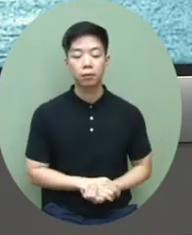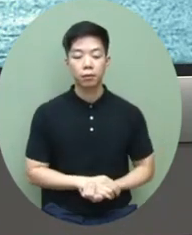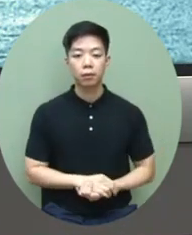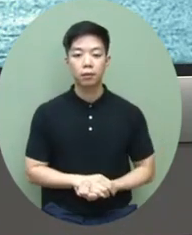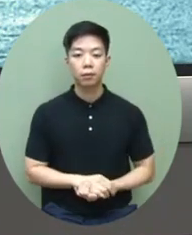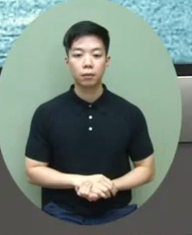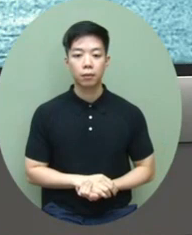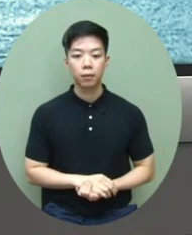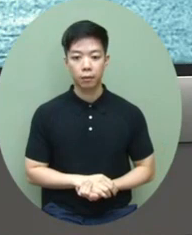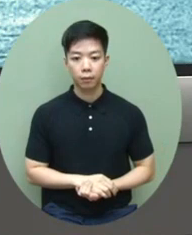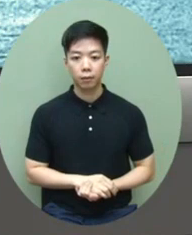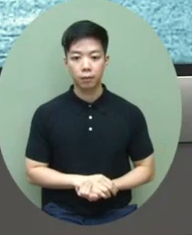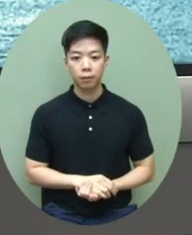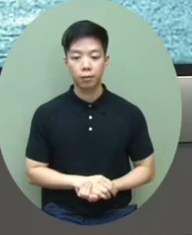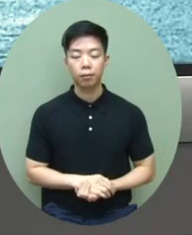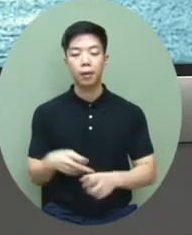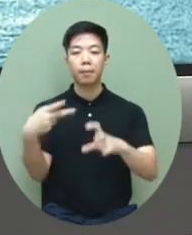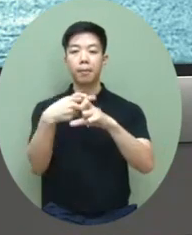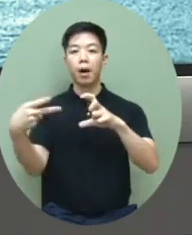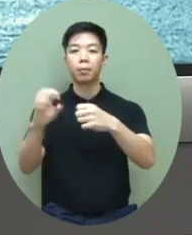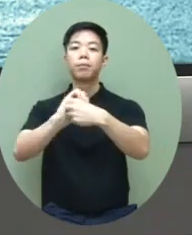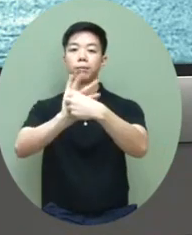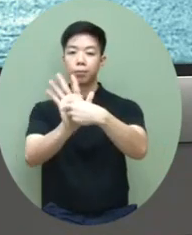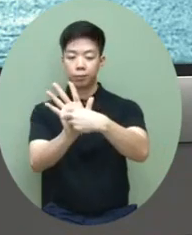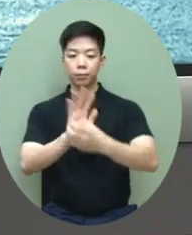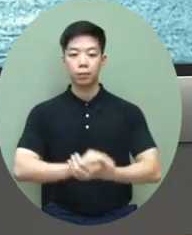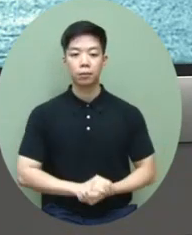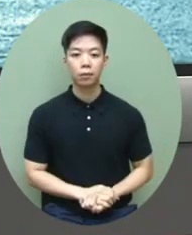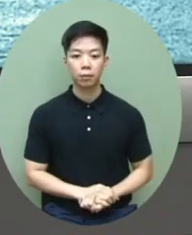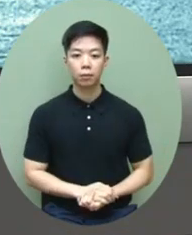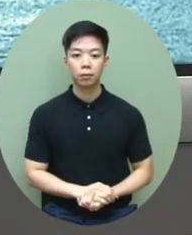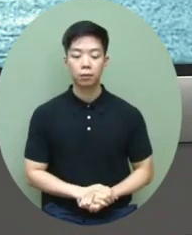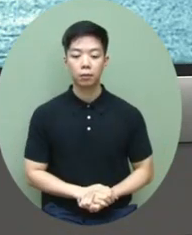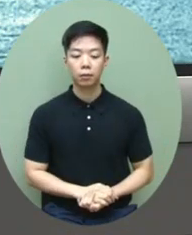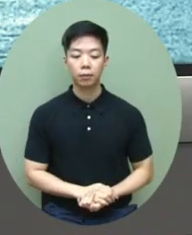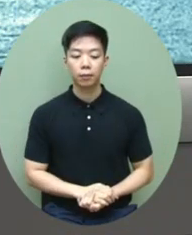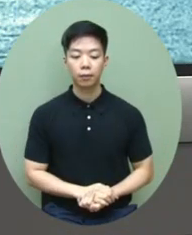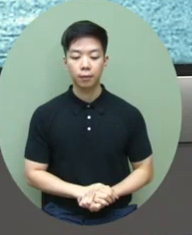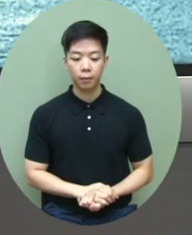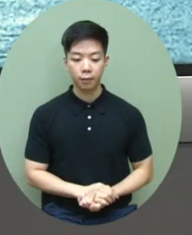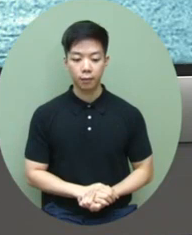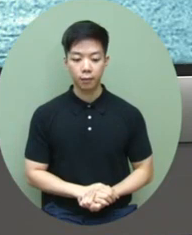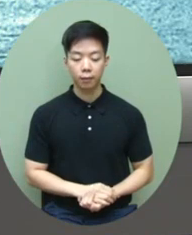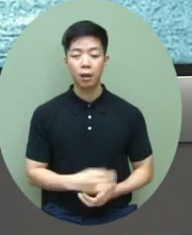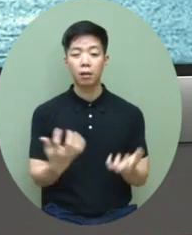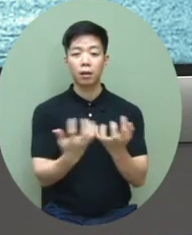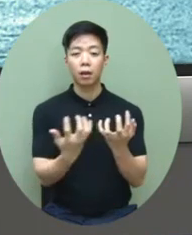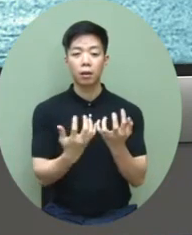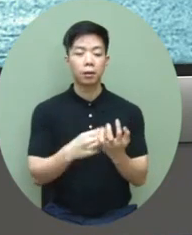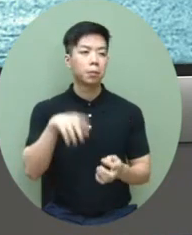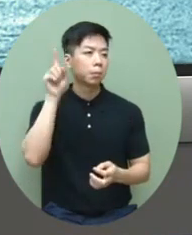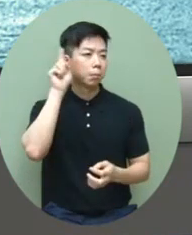個新冠嘅陽性啦。咁所以就因為我哋用28日做一個用一個指標啦，所以佢就都